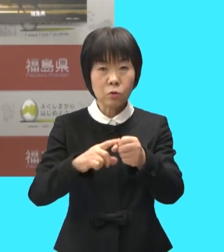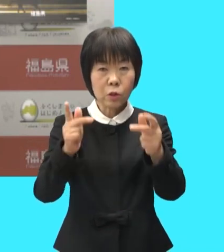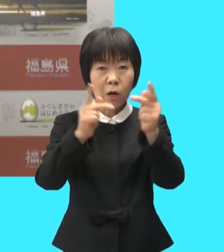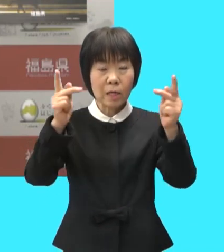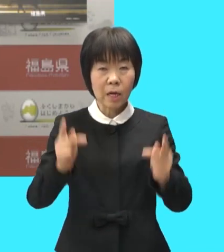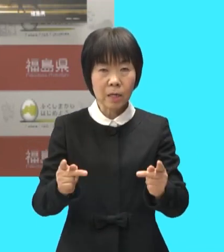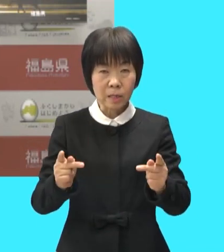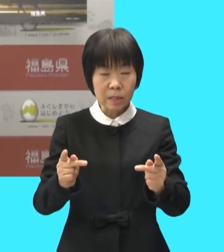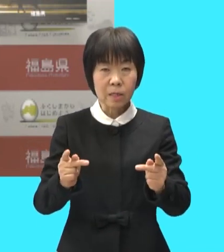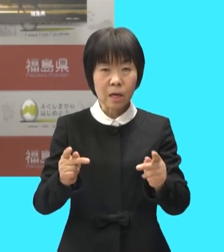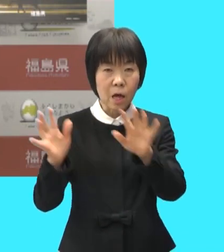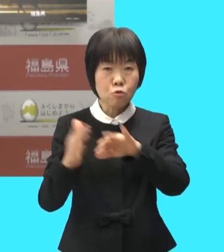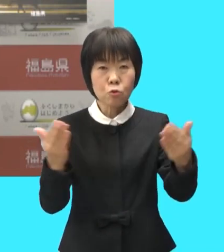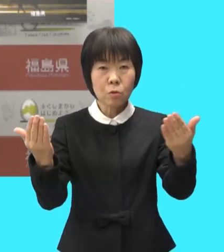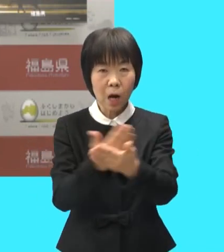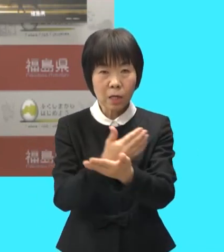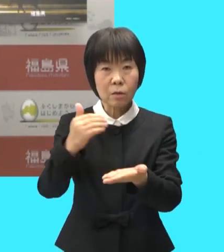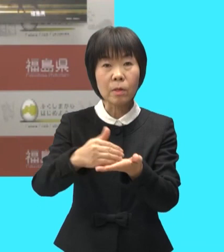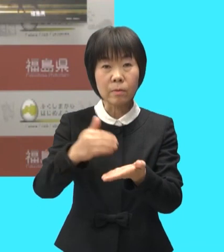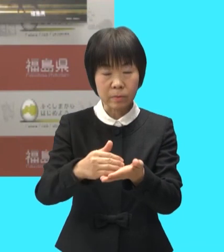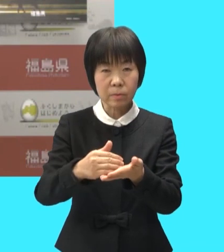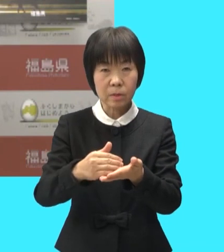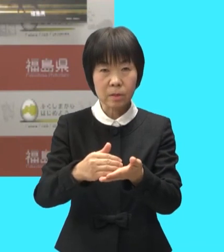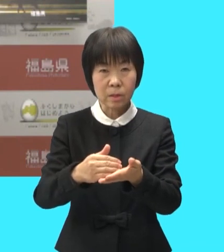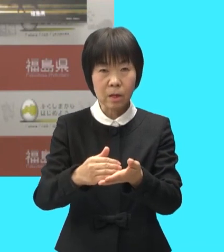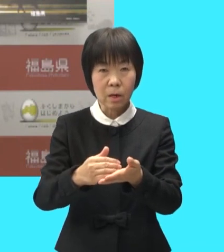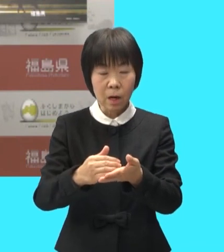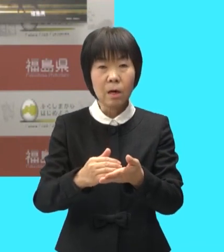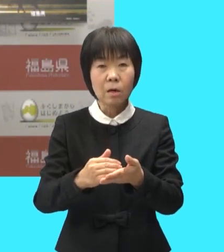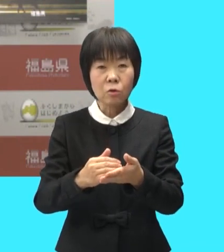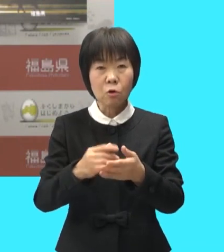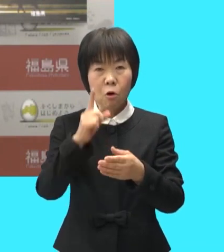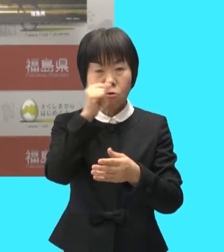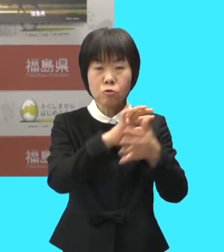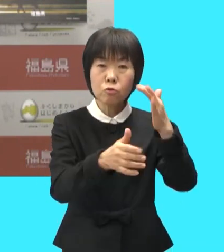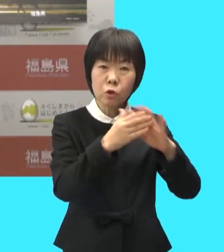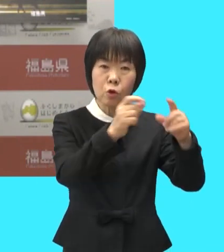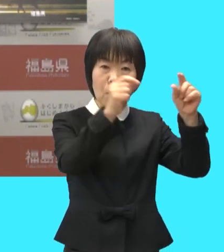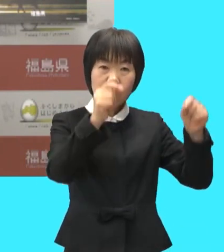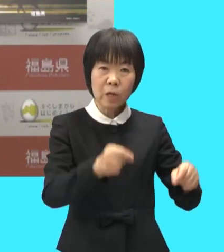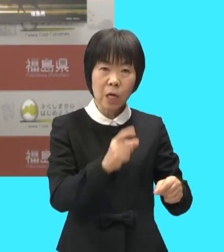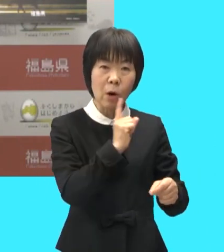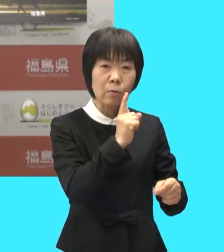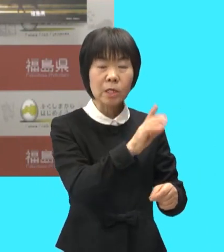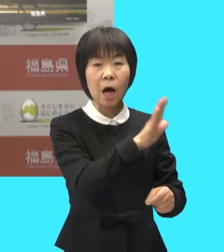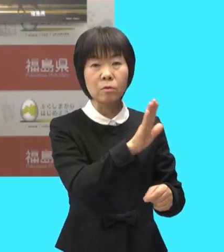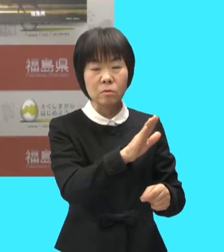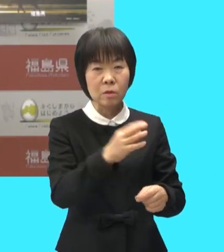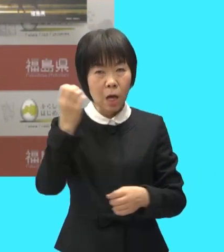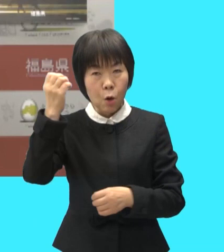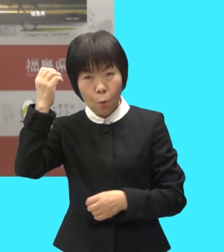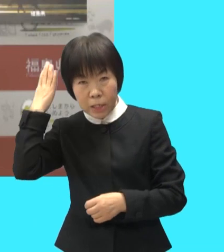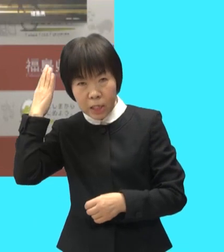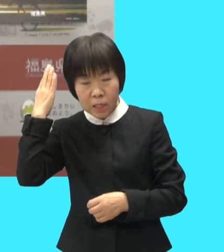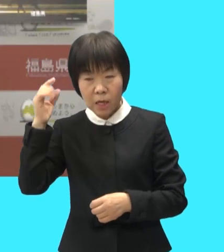ですね、風化というのをおっしゃってましたけれども、まあ、基本的にその風評の問題というのは非常に言われている中でですね、こう忘れられてしま